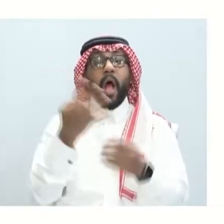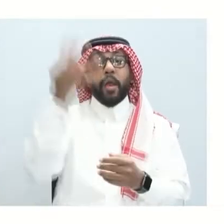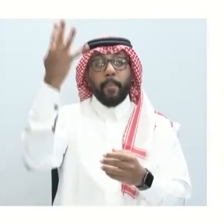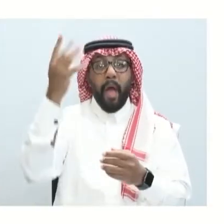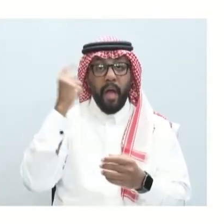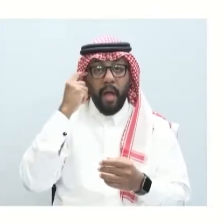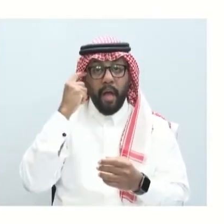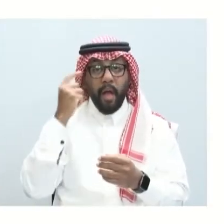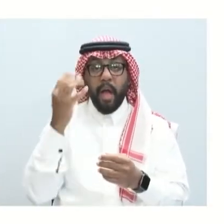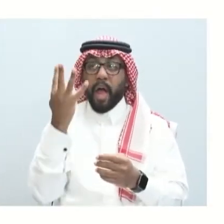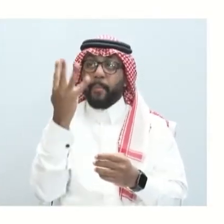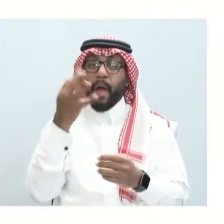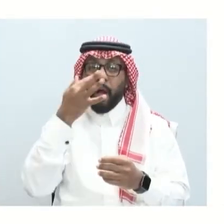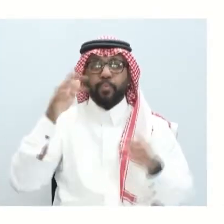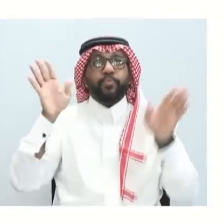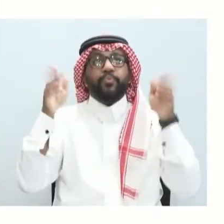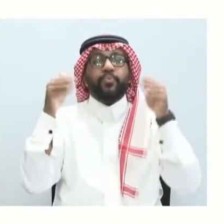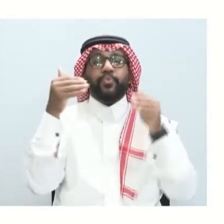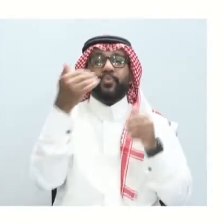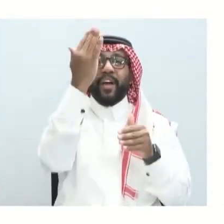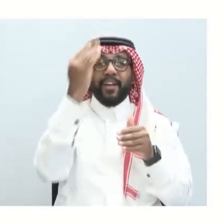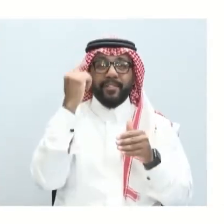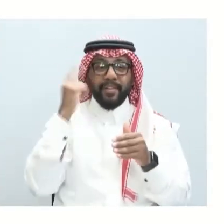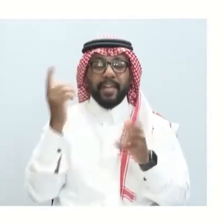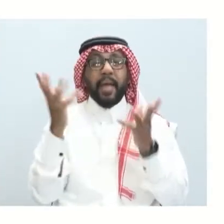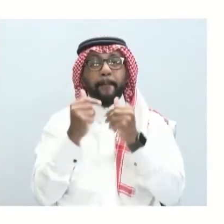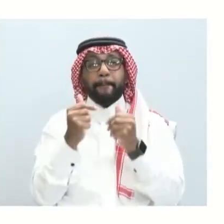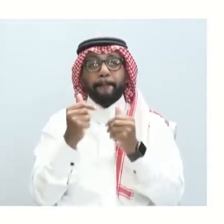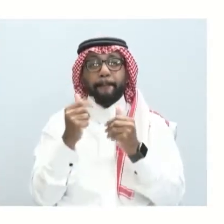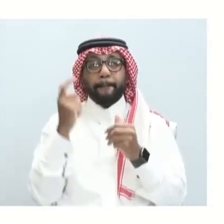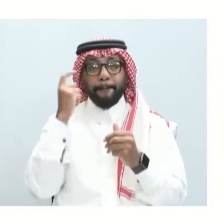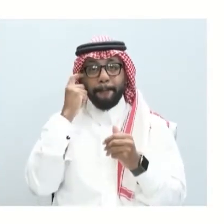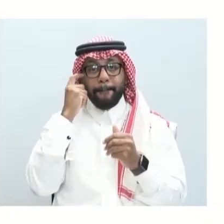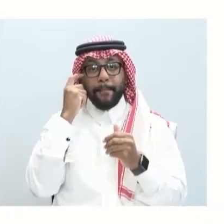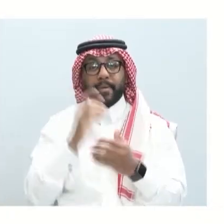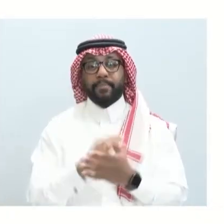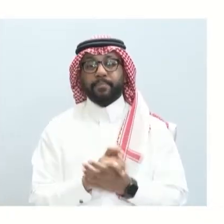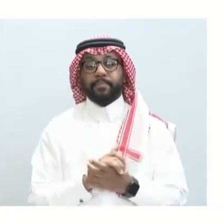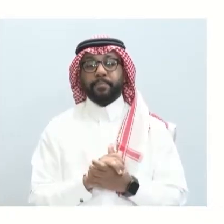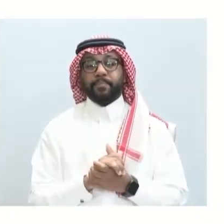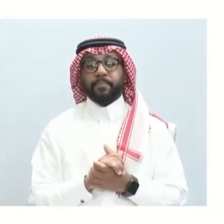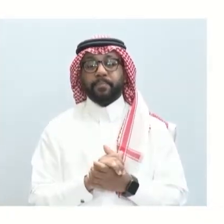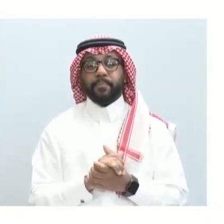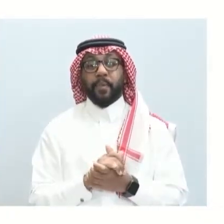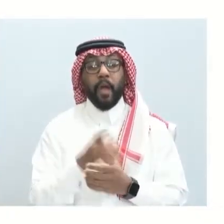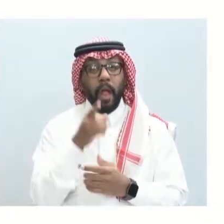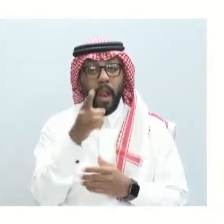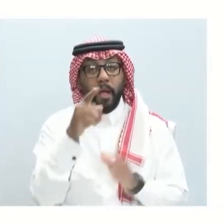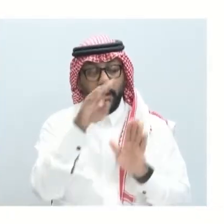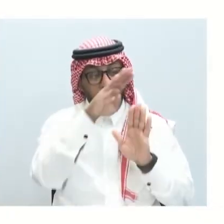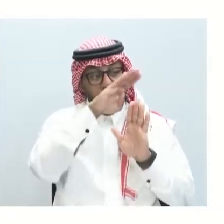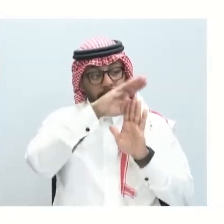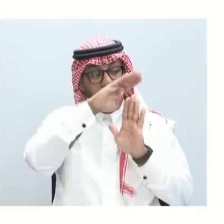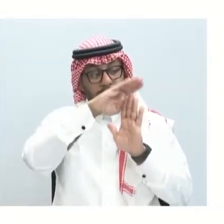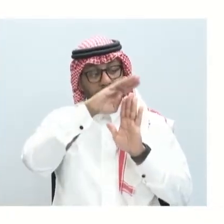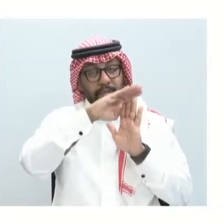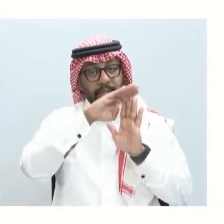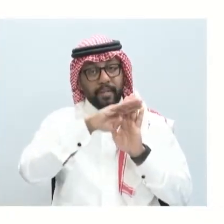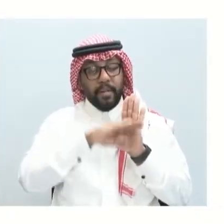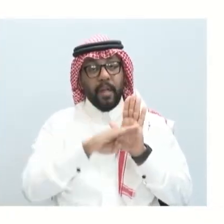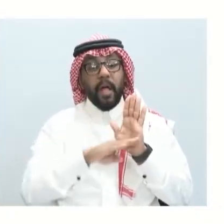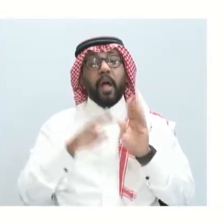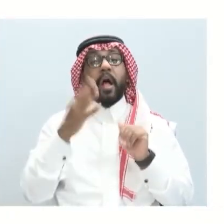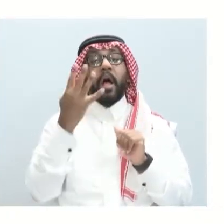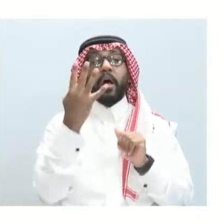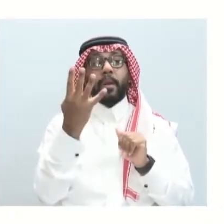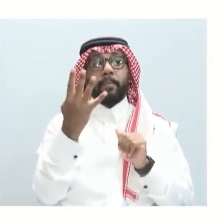اجيب على هذا السؤال لكل سهوله ابنائي وبناتي نحتاج الى الخطوات الاربع لحل المساله